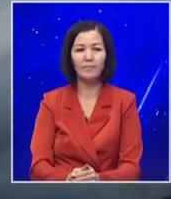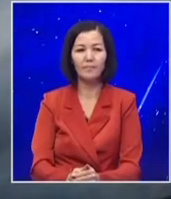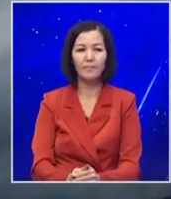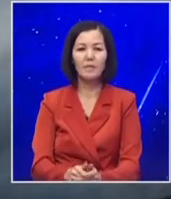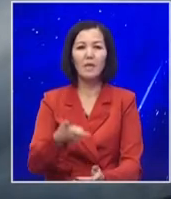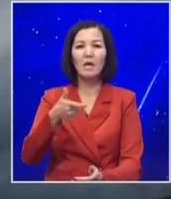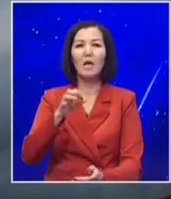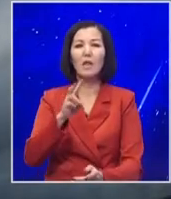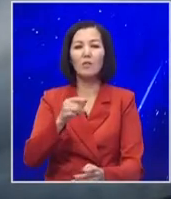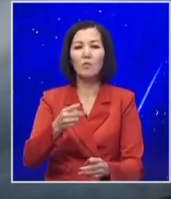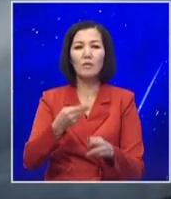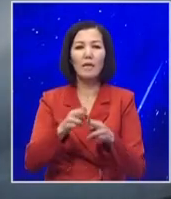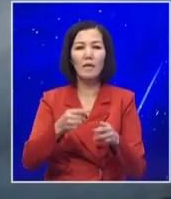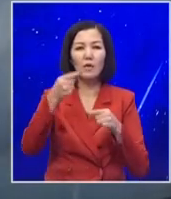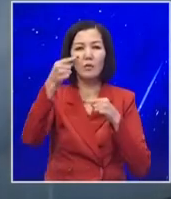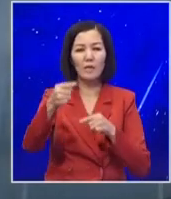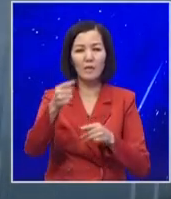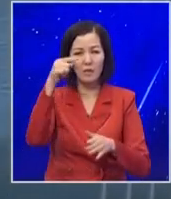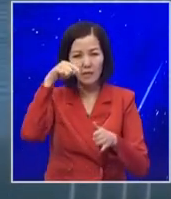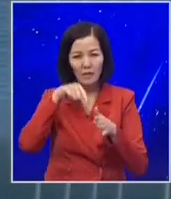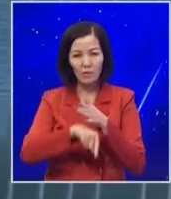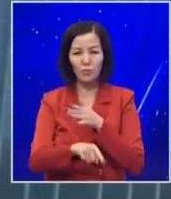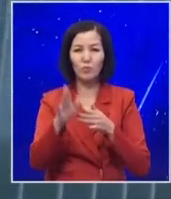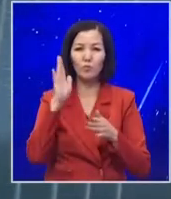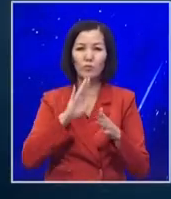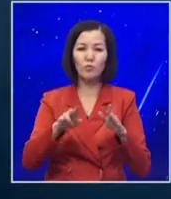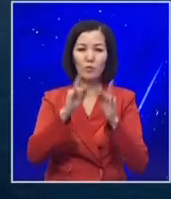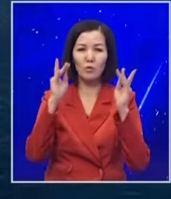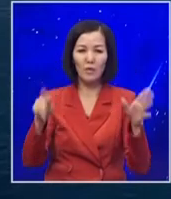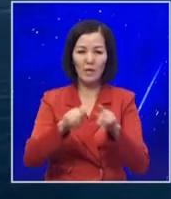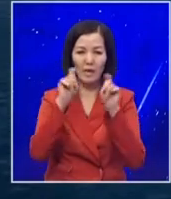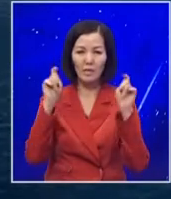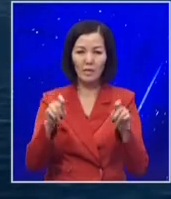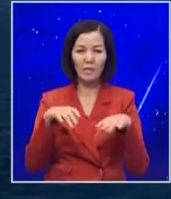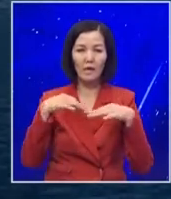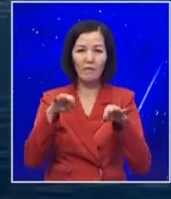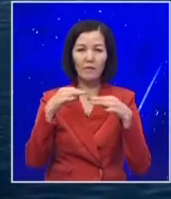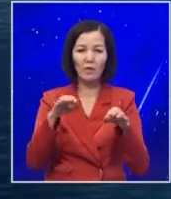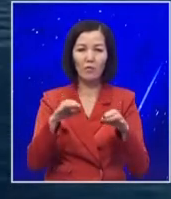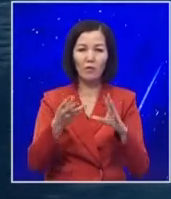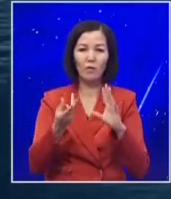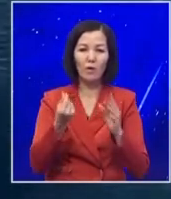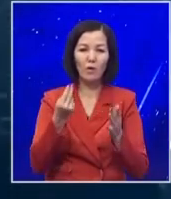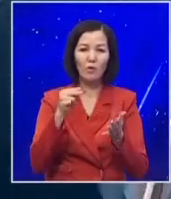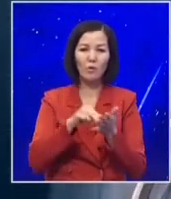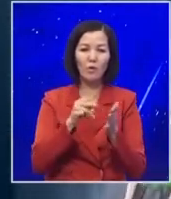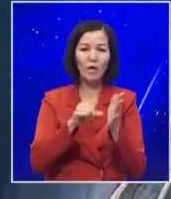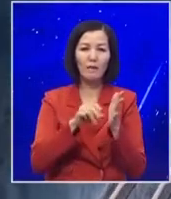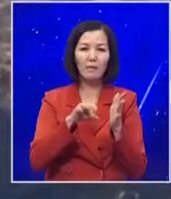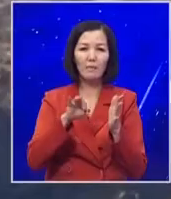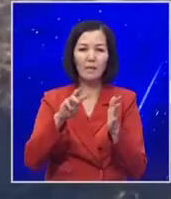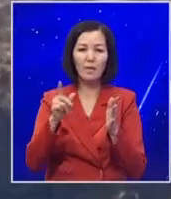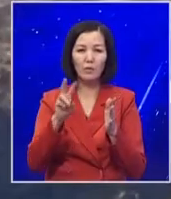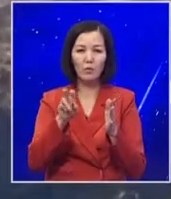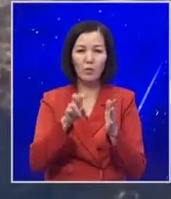Гонконгта ең ұзын әрі ең терең суасты тоннель ашылды. Автокөлік жүргізушілеріне арналған дәліздің құны 6 миллиард доллар.